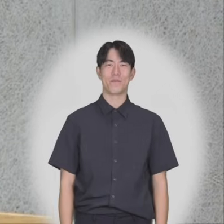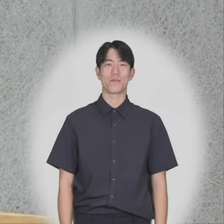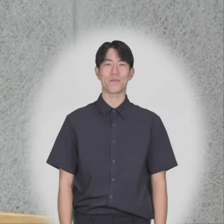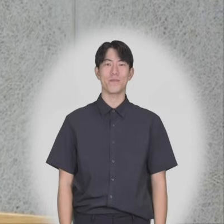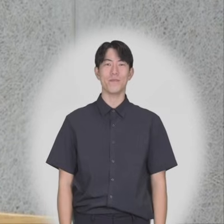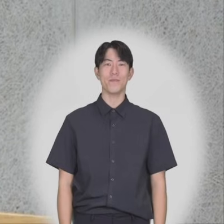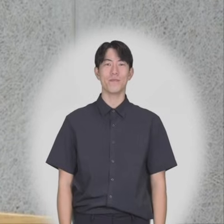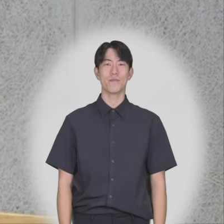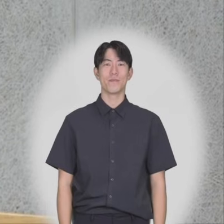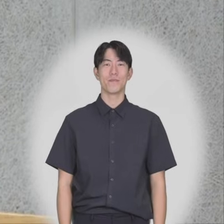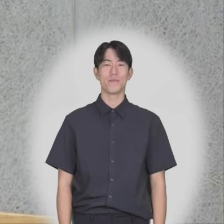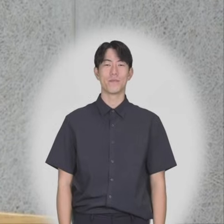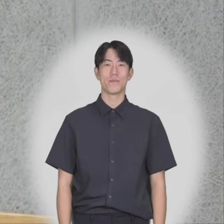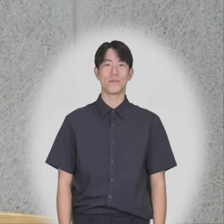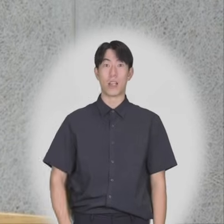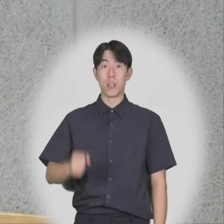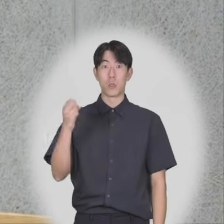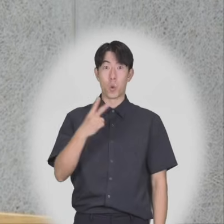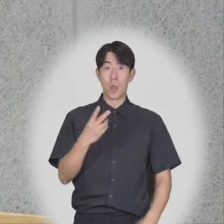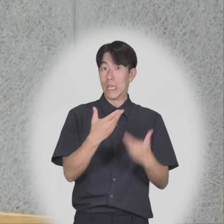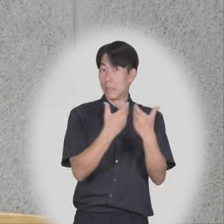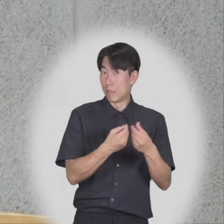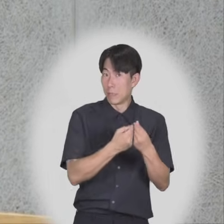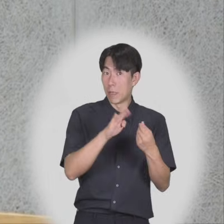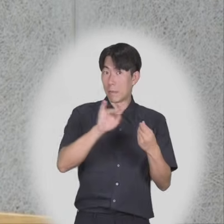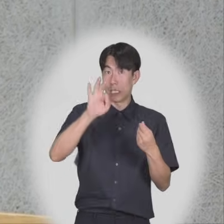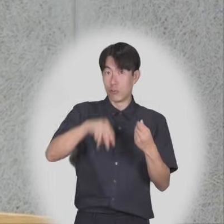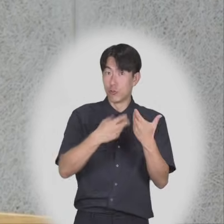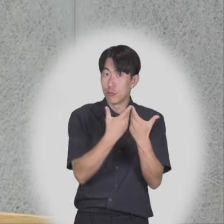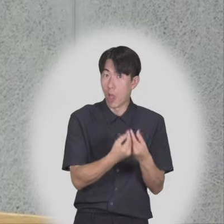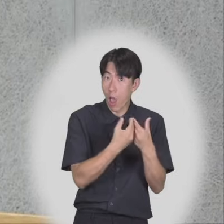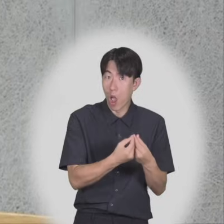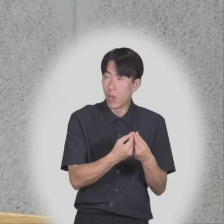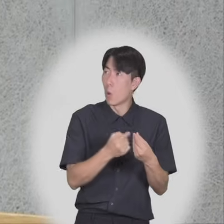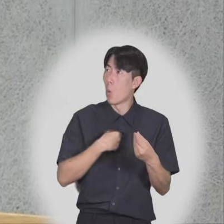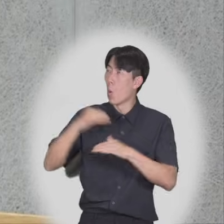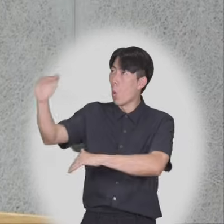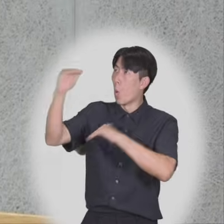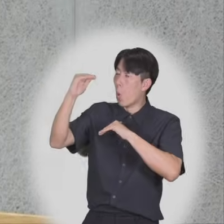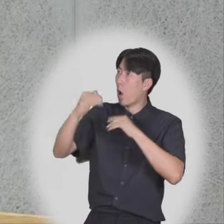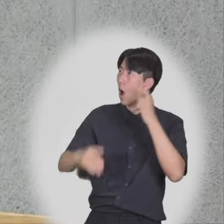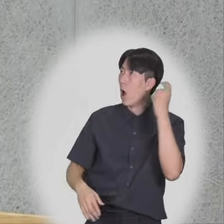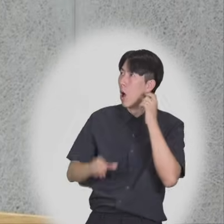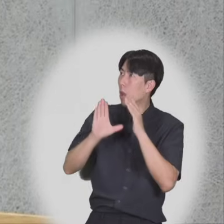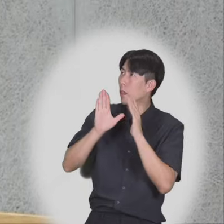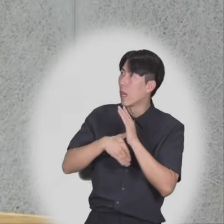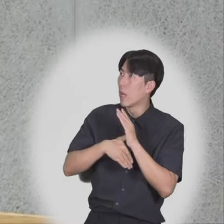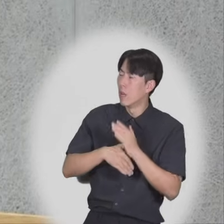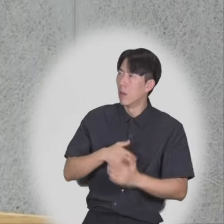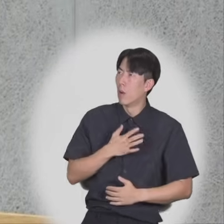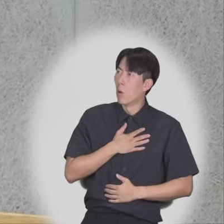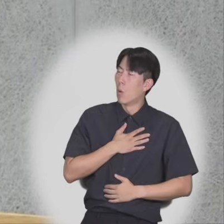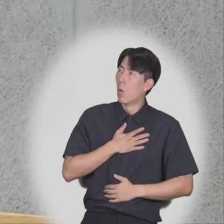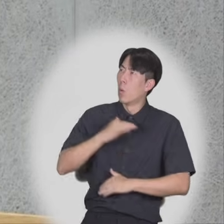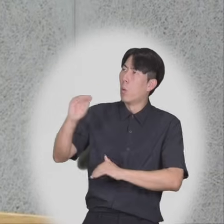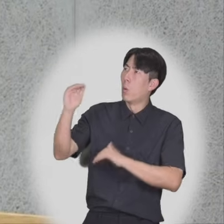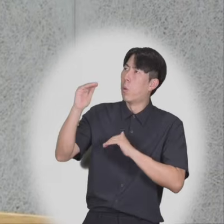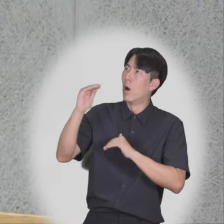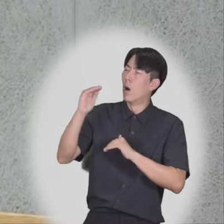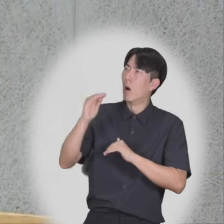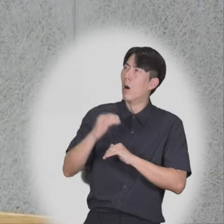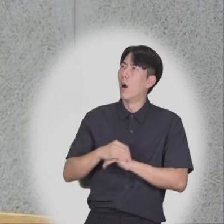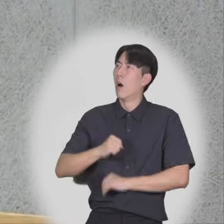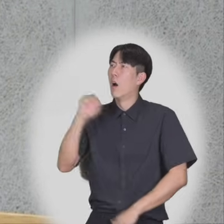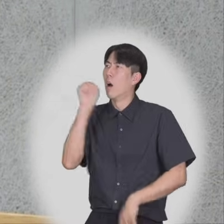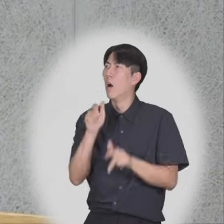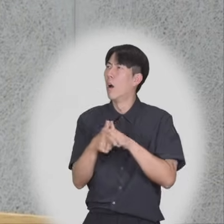구체화되어지고 있습니다. 또 비유는요, 이야기를 듣는 사람 스스로 진리를